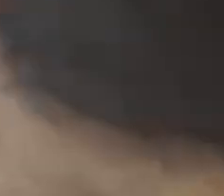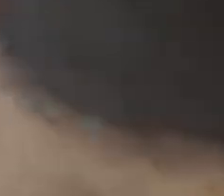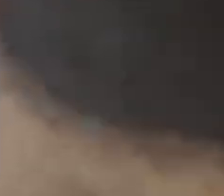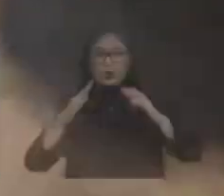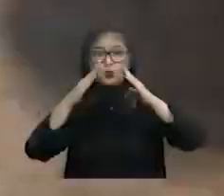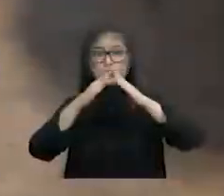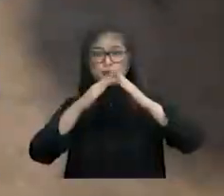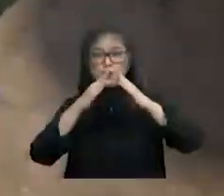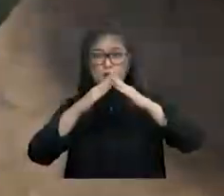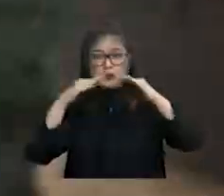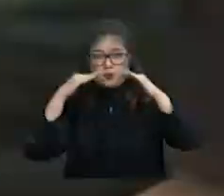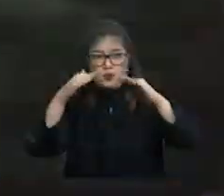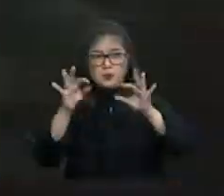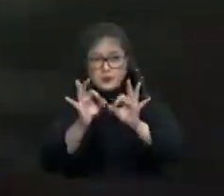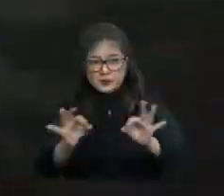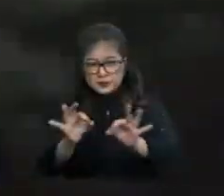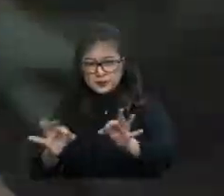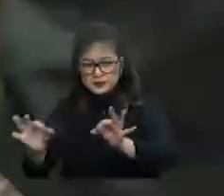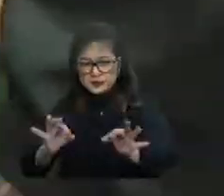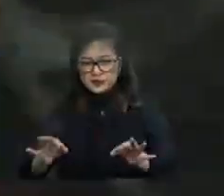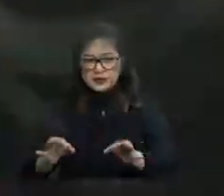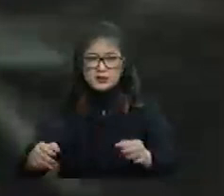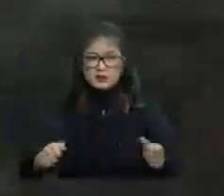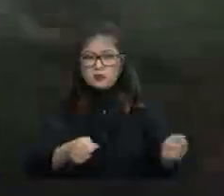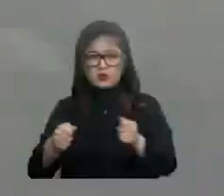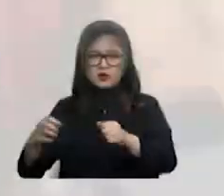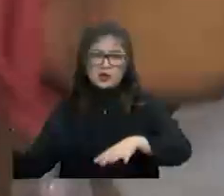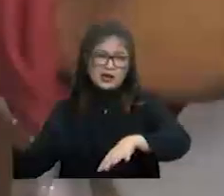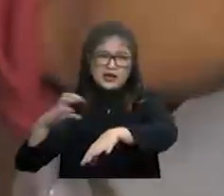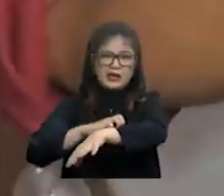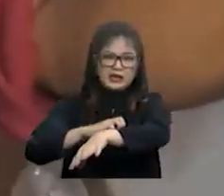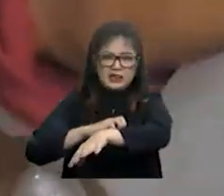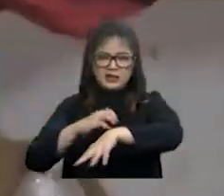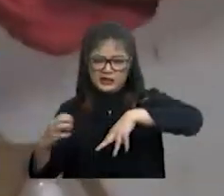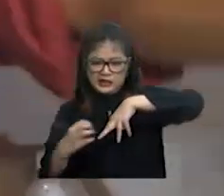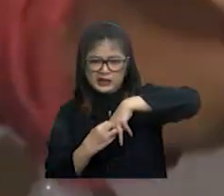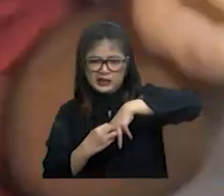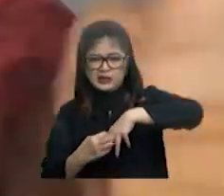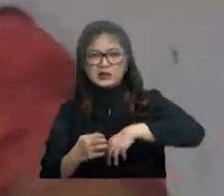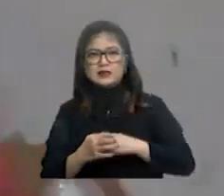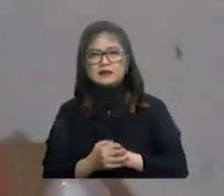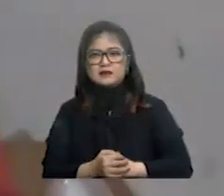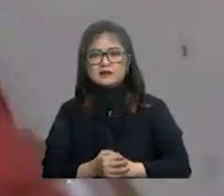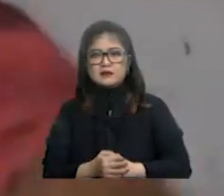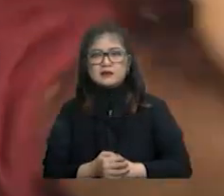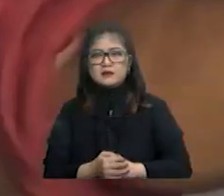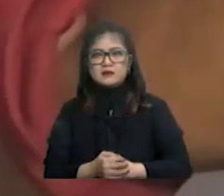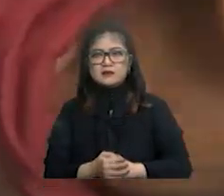memindahkan kera, namun hewan peliharaan ini langsung menggigit pemilik. Saya mau bersih-bersih, rapihin, saya mau